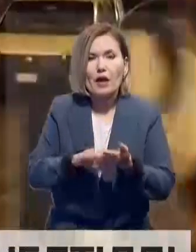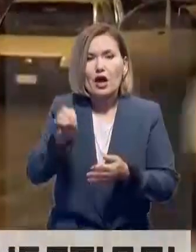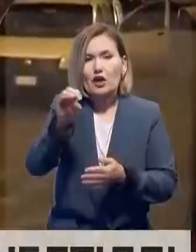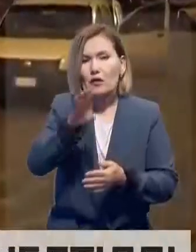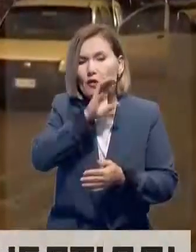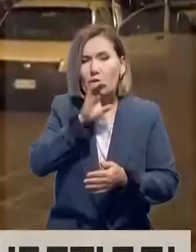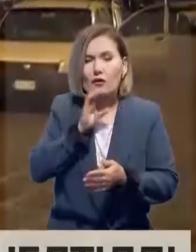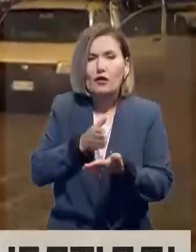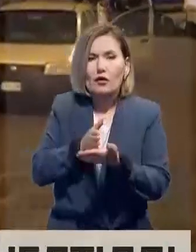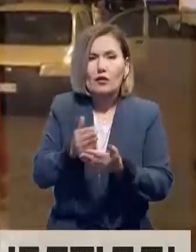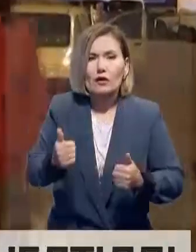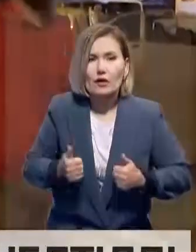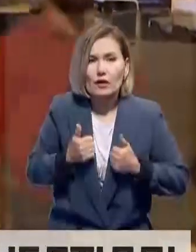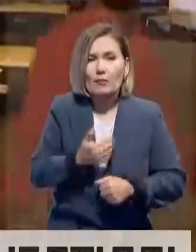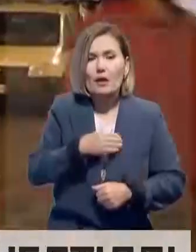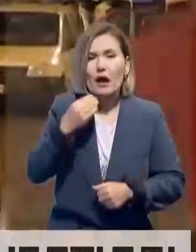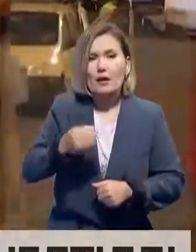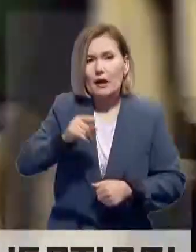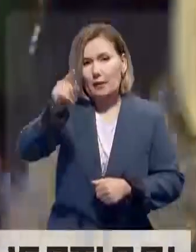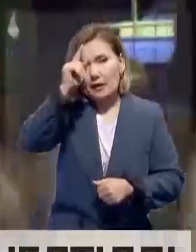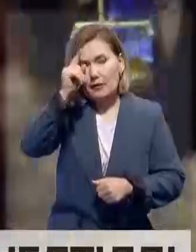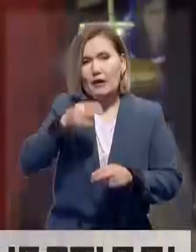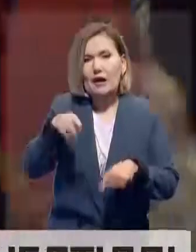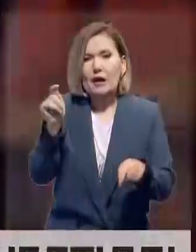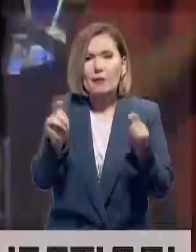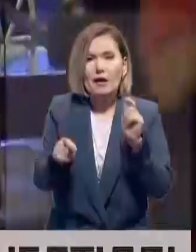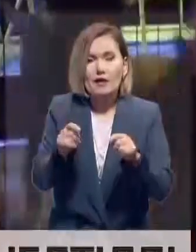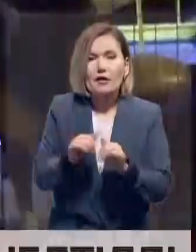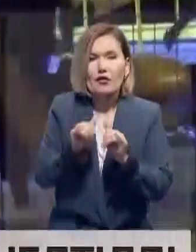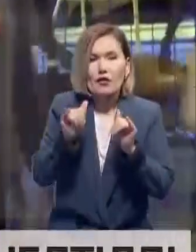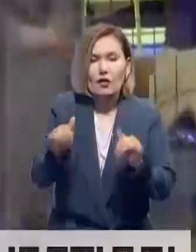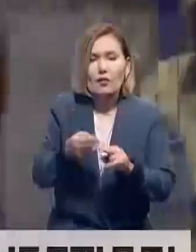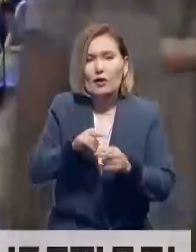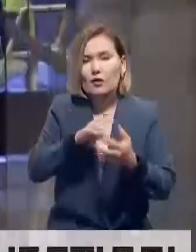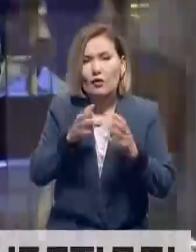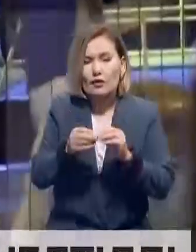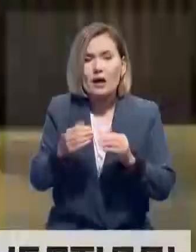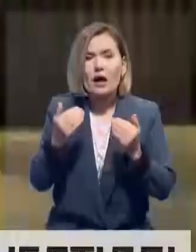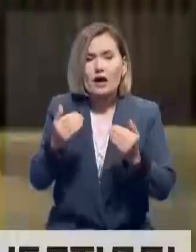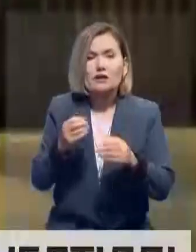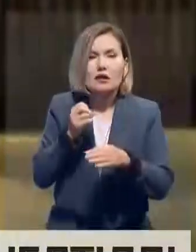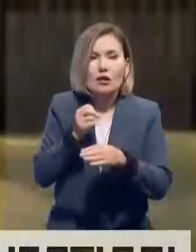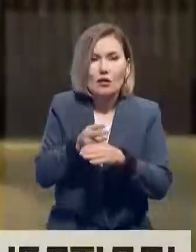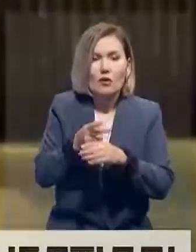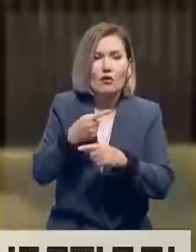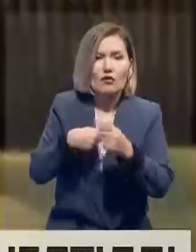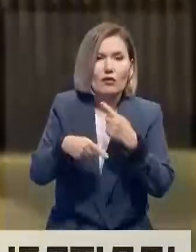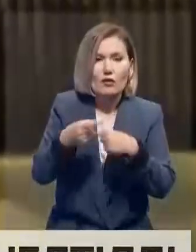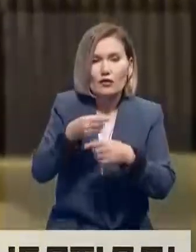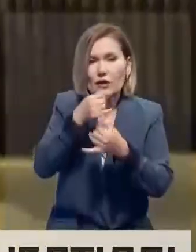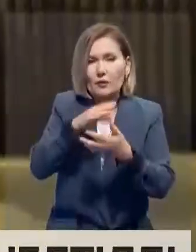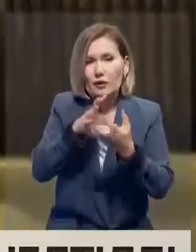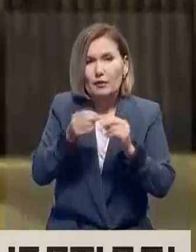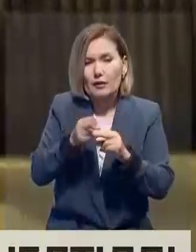солтүстігіне өтуге бел буған. Осылайша Франция мен Германияға келімсектер легін қабылдамай кері қайтаруға уәде еткен Италия қиын жағдайға қалды.